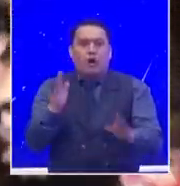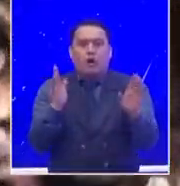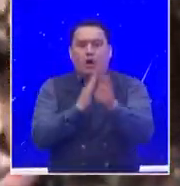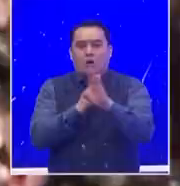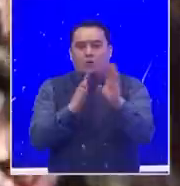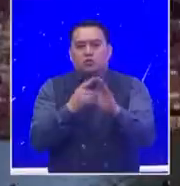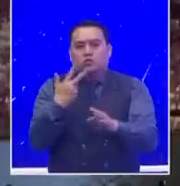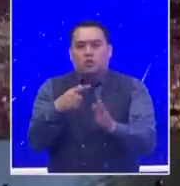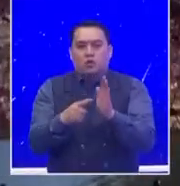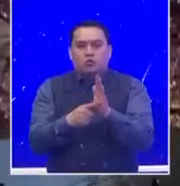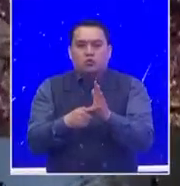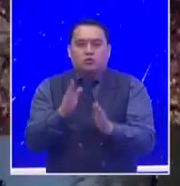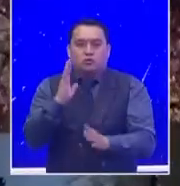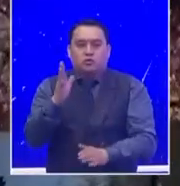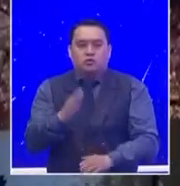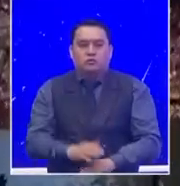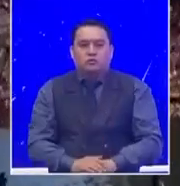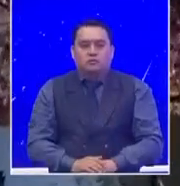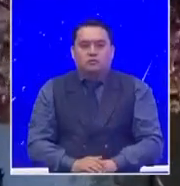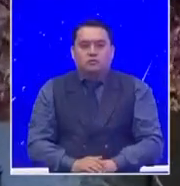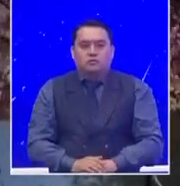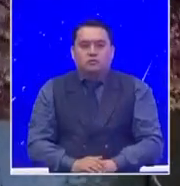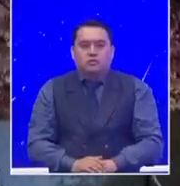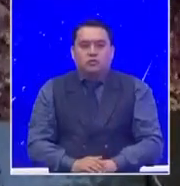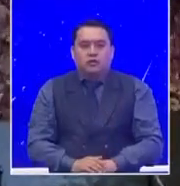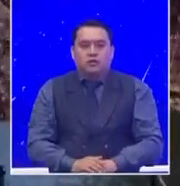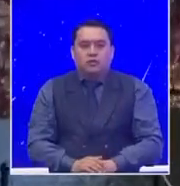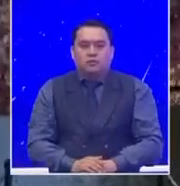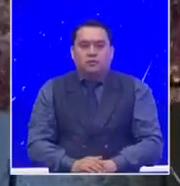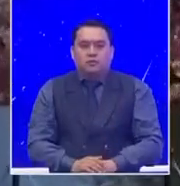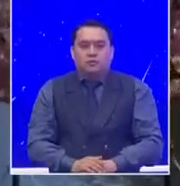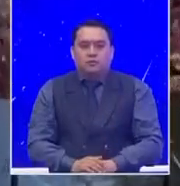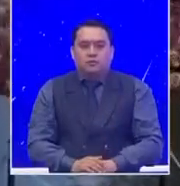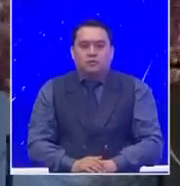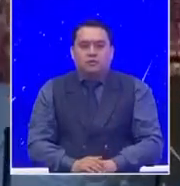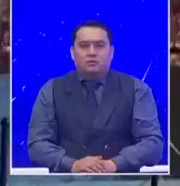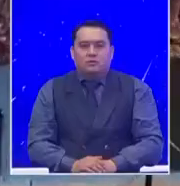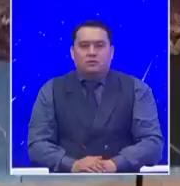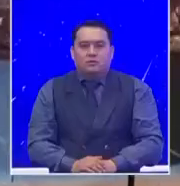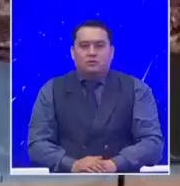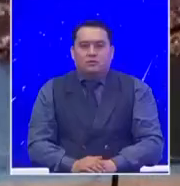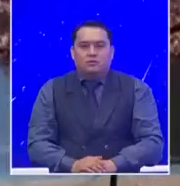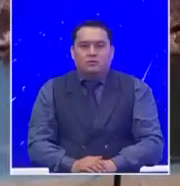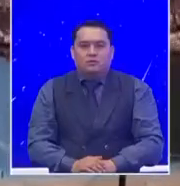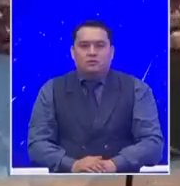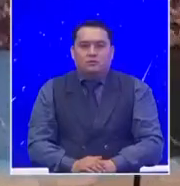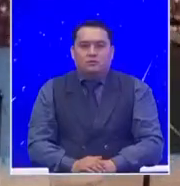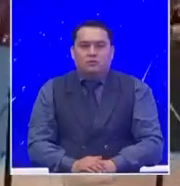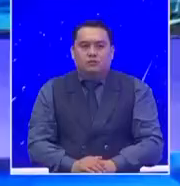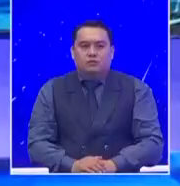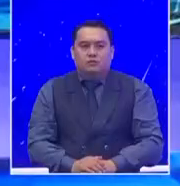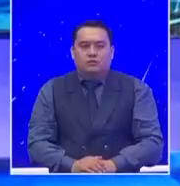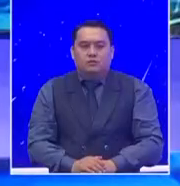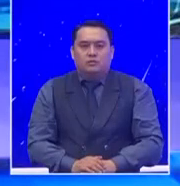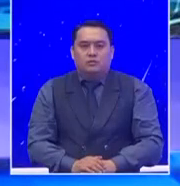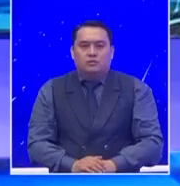райы +23 градусқа дейін жылиды дейді. Топтаманы ғаламтор ақпараттармен дайындаған Амина Құдайберген, Жетісу арнасы.